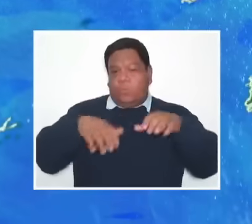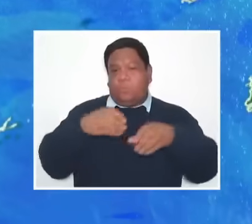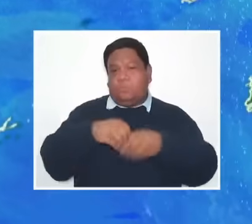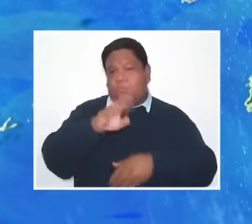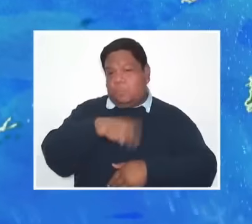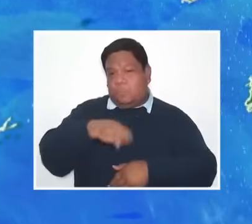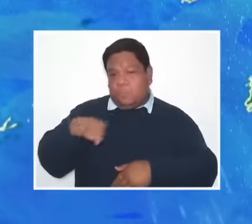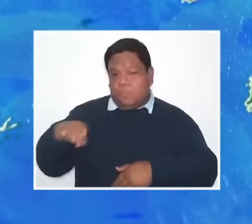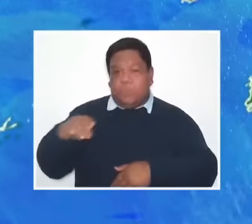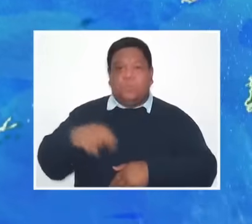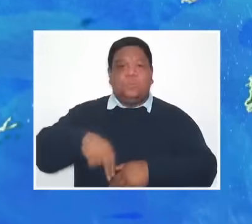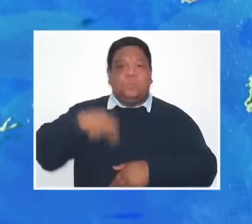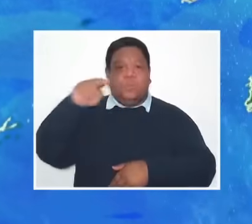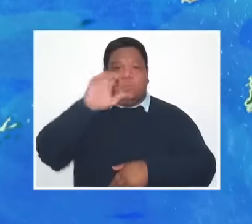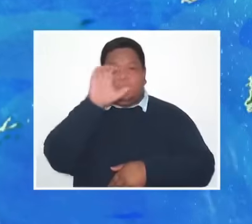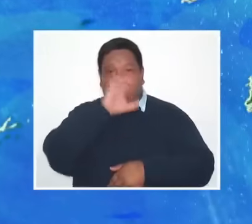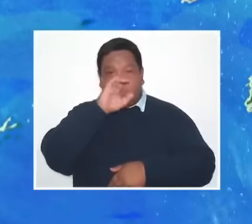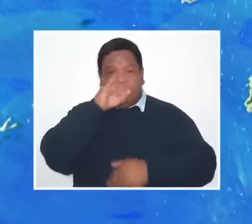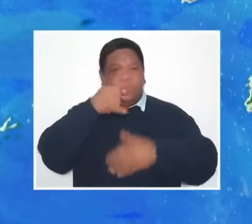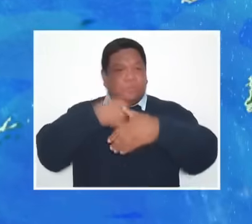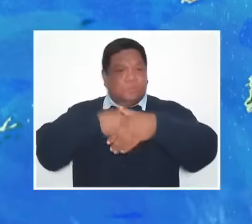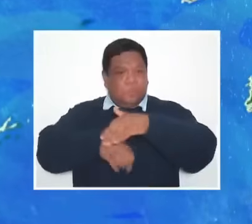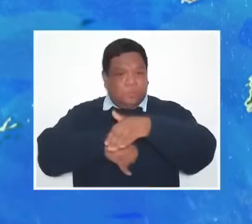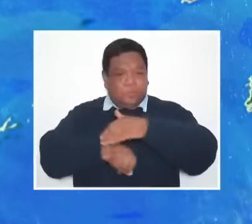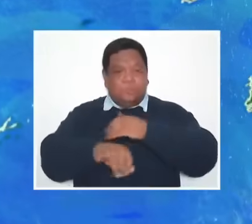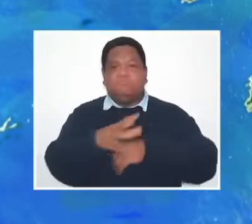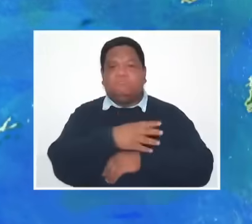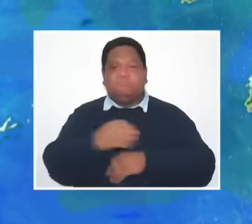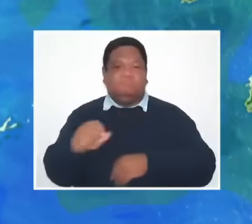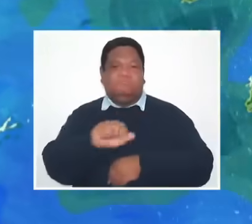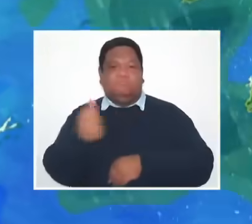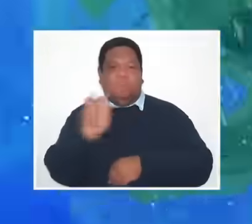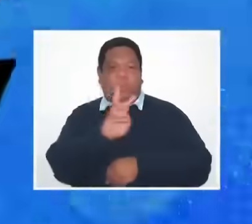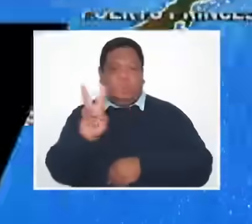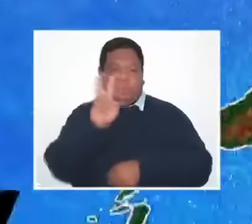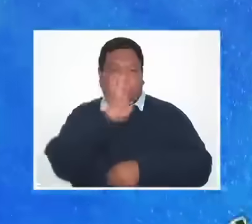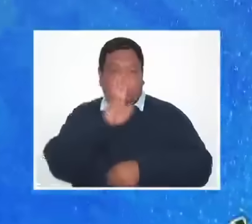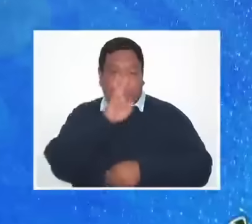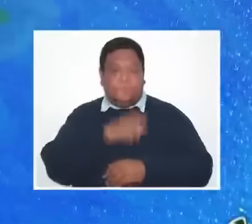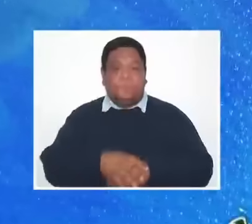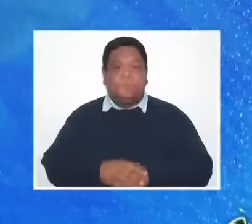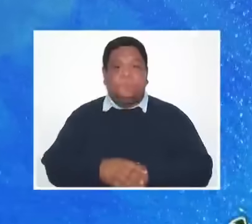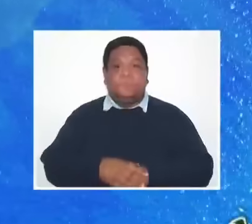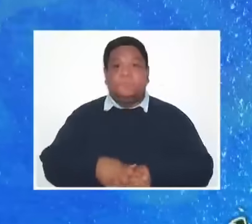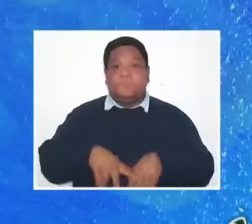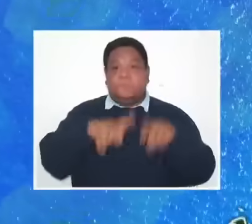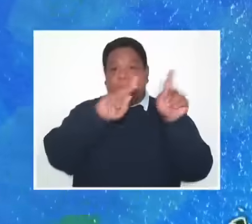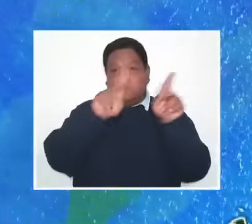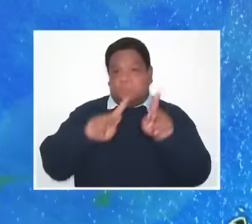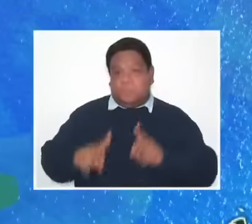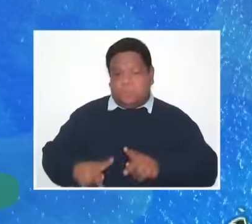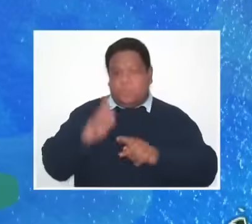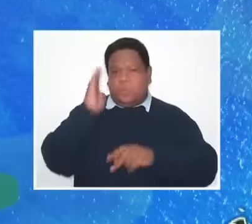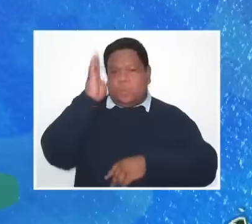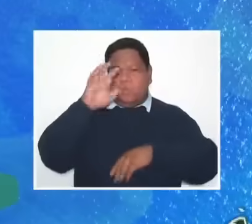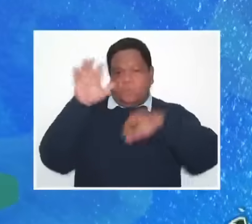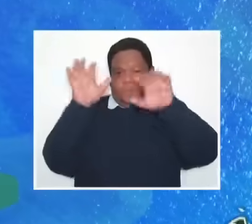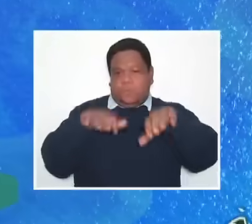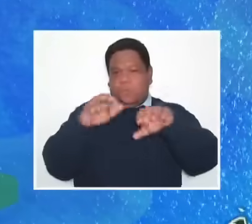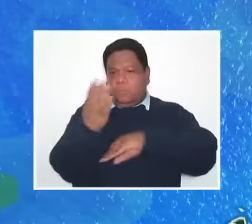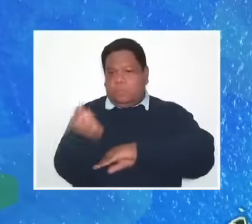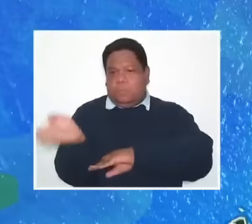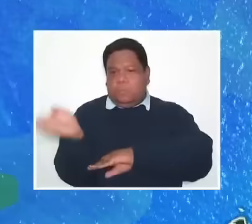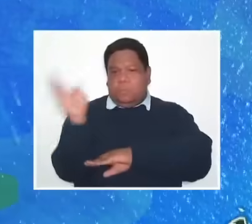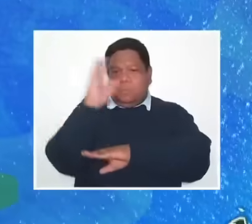may Siquijor at ilang bahagi ng Western Visayas. Sa Palawan, mula tanghali hanggang hapon may ulan sa halos buong